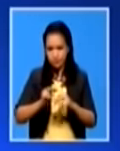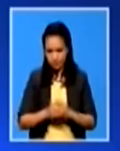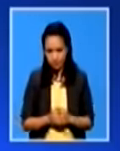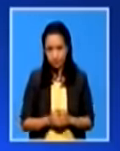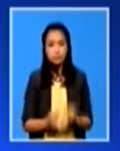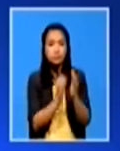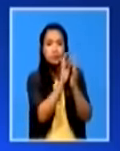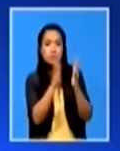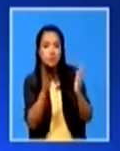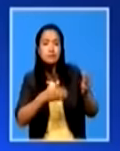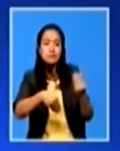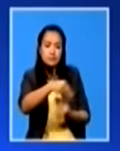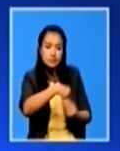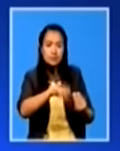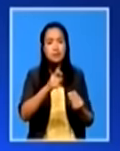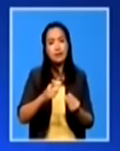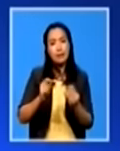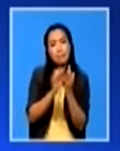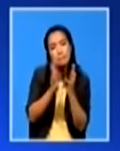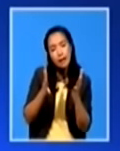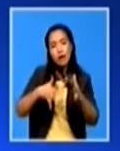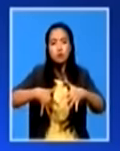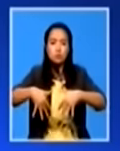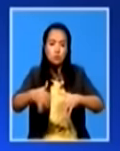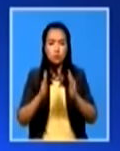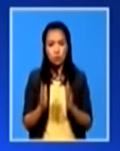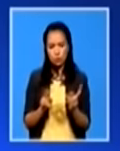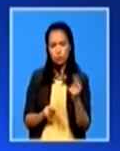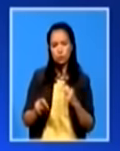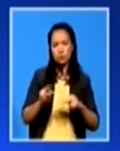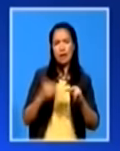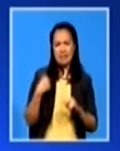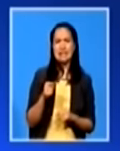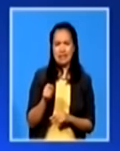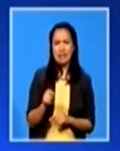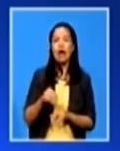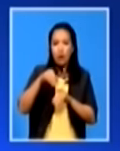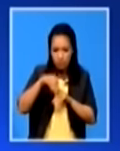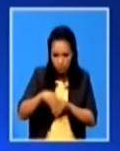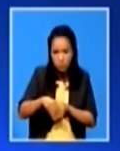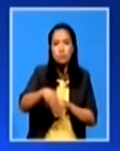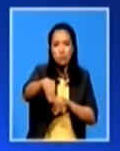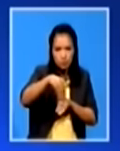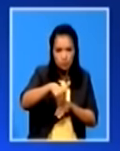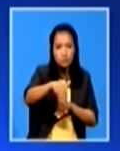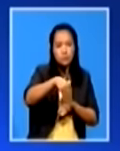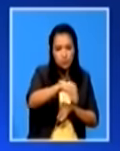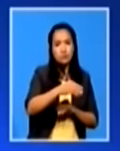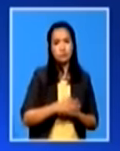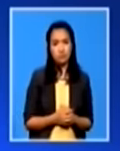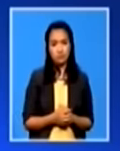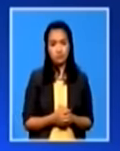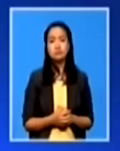าชุมชนบ้างป่าต้นน้ำที่มันมีน้ำมีเจ้าที่ดูแลนะหรือใกล้อะไรล่ะหน่วยงานต่างๆที่อยู่บนพื้นที่ดังกล่าวเ